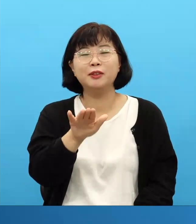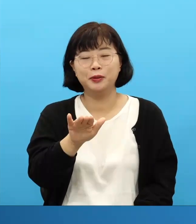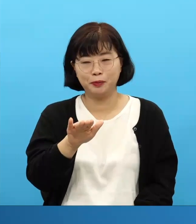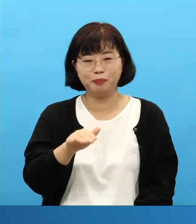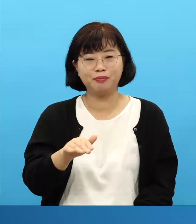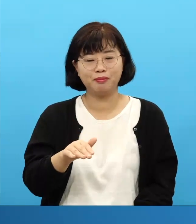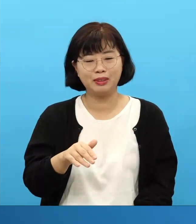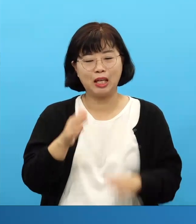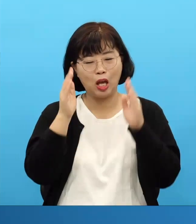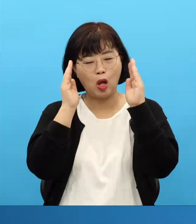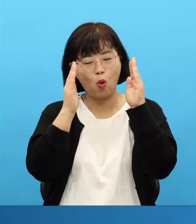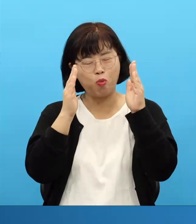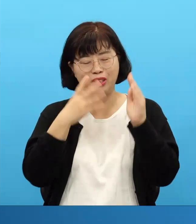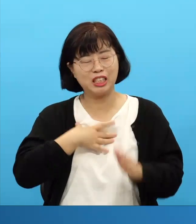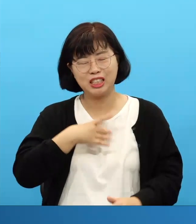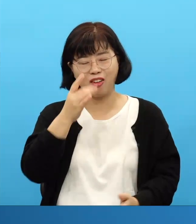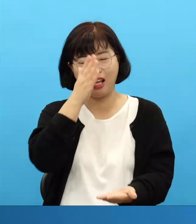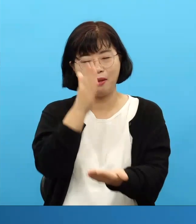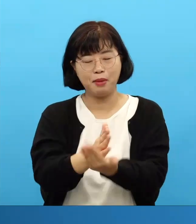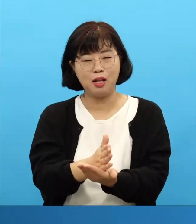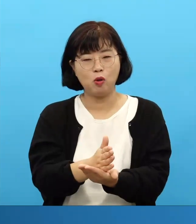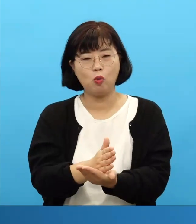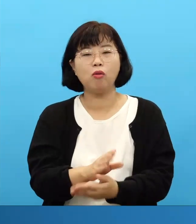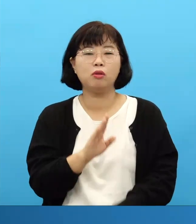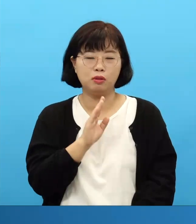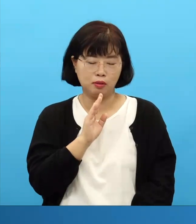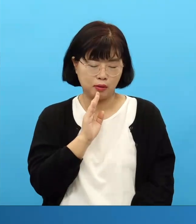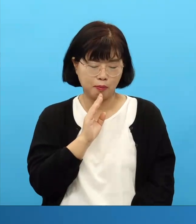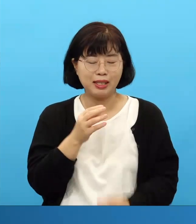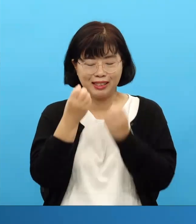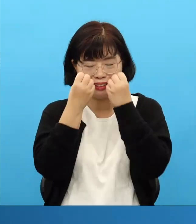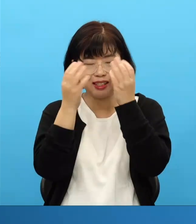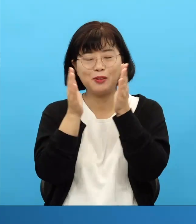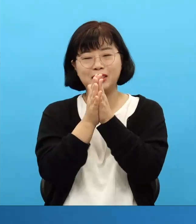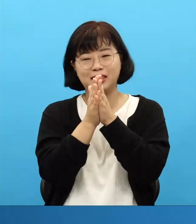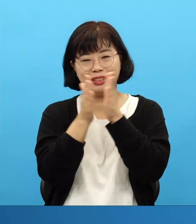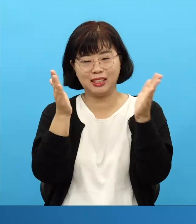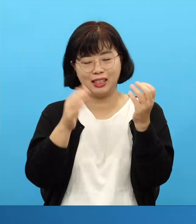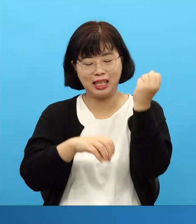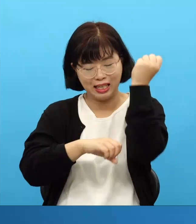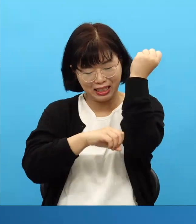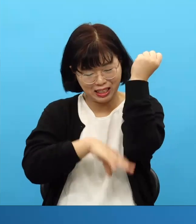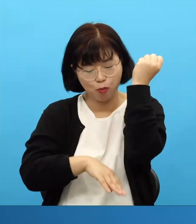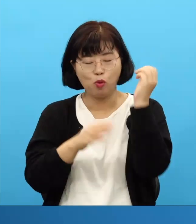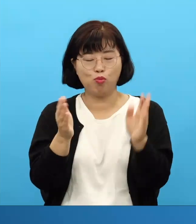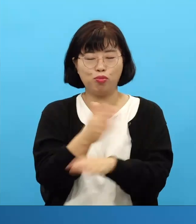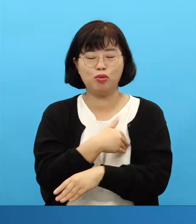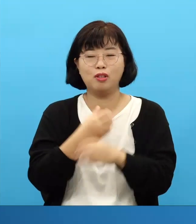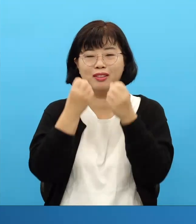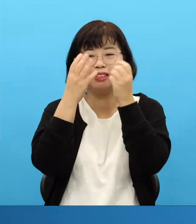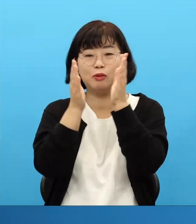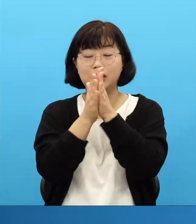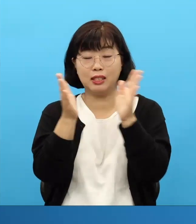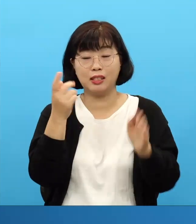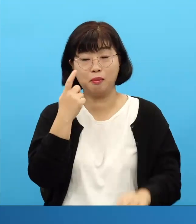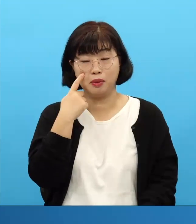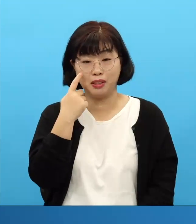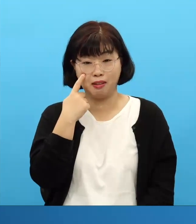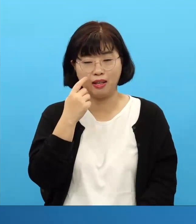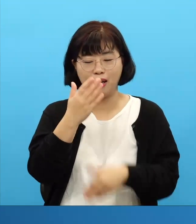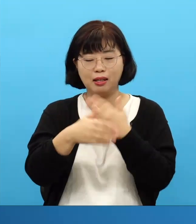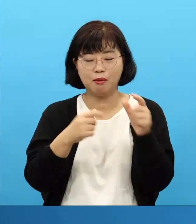air to that, but really begin from rock bottom. 하나님의 절대망대를 세워야 돼. And really raise God's absolute partnership. 기회입니다. It's your